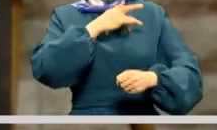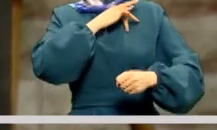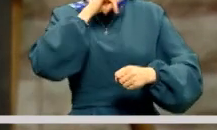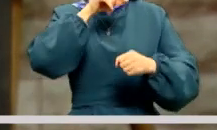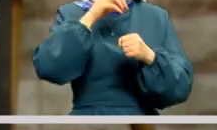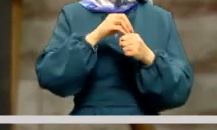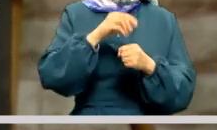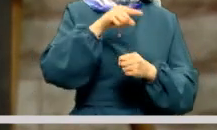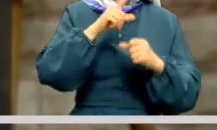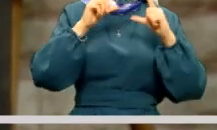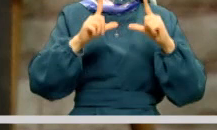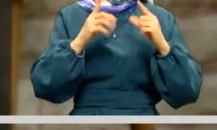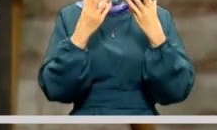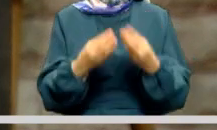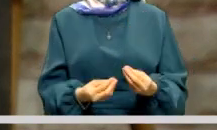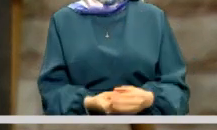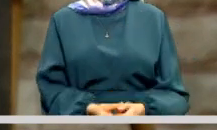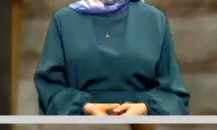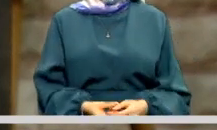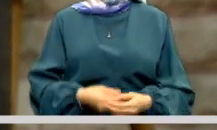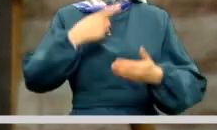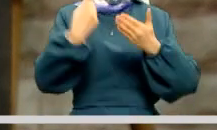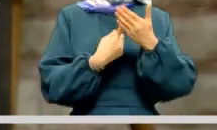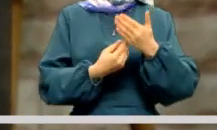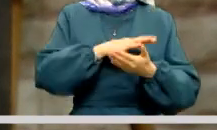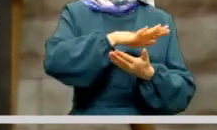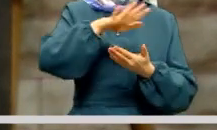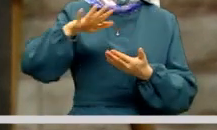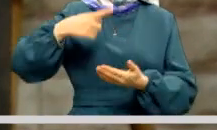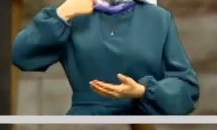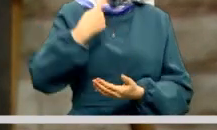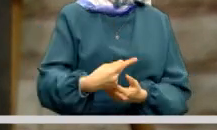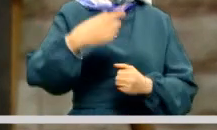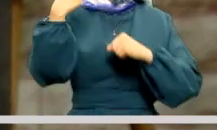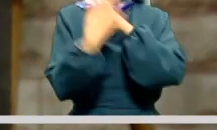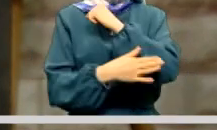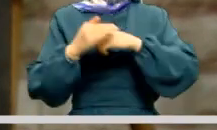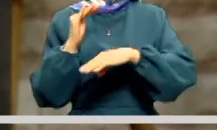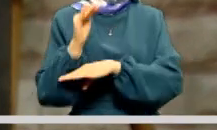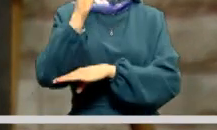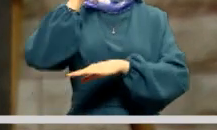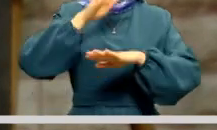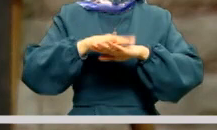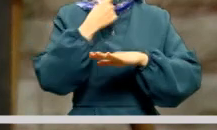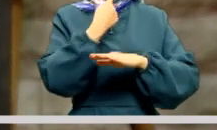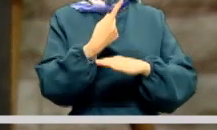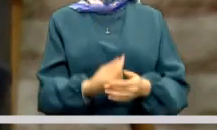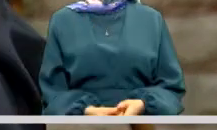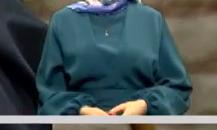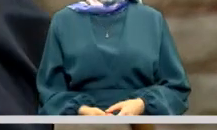gereği Kur'an'ın bütün emirlerini yasaklarını hayatına uygulamasıdır Biz